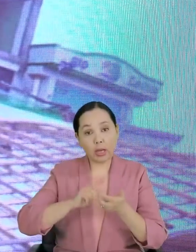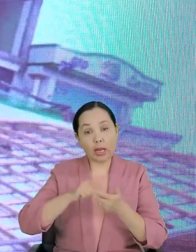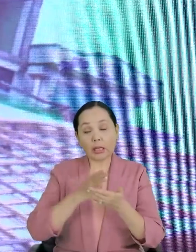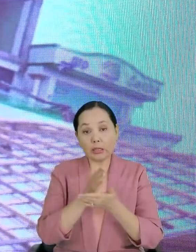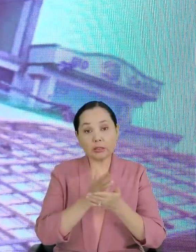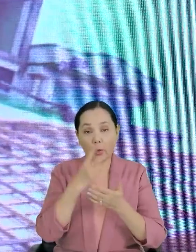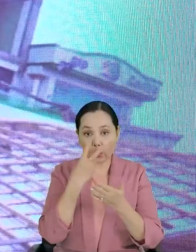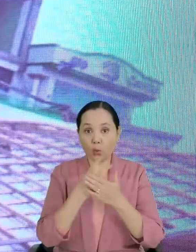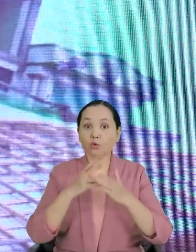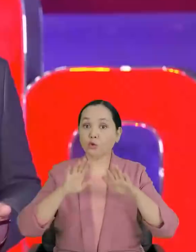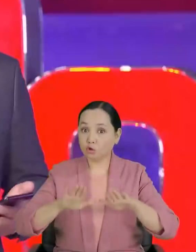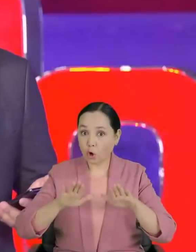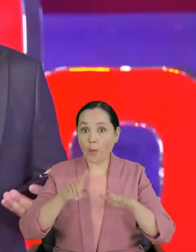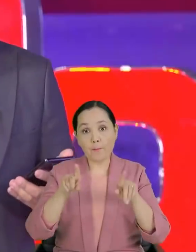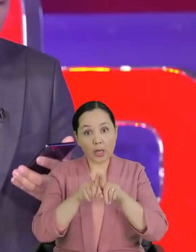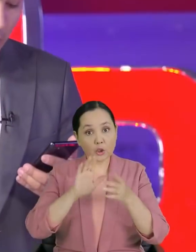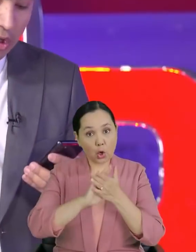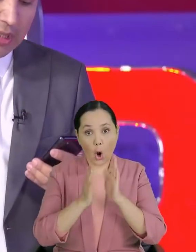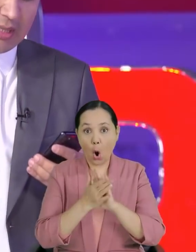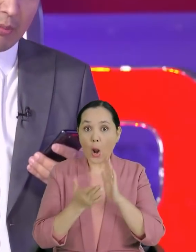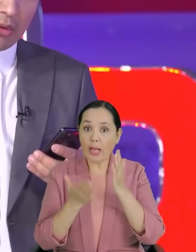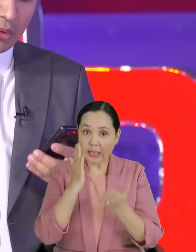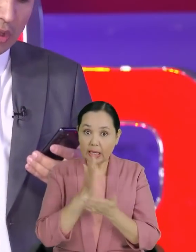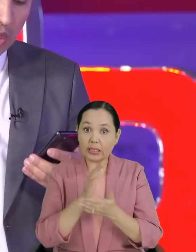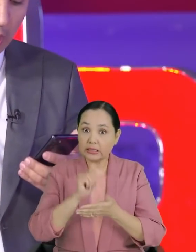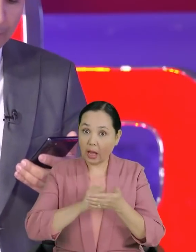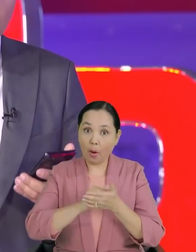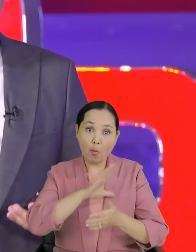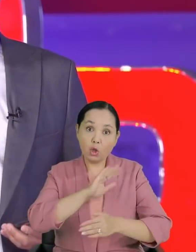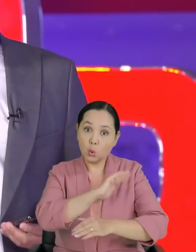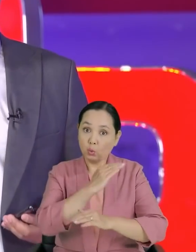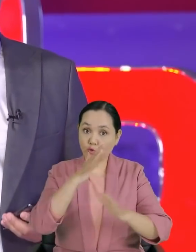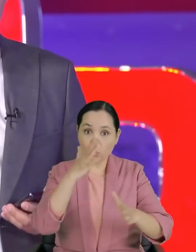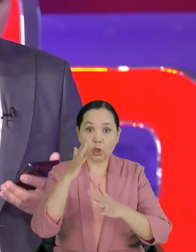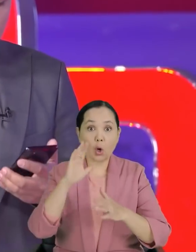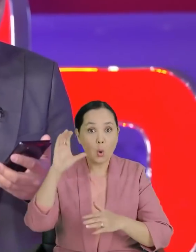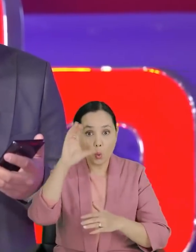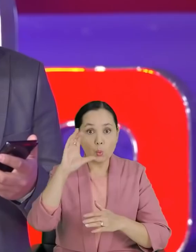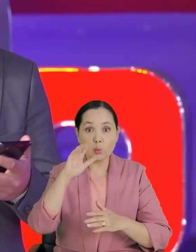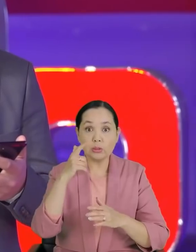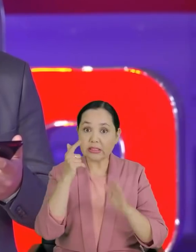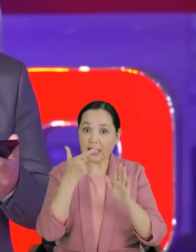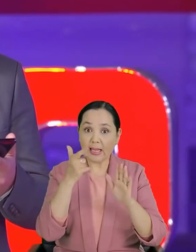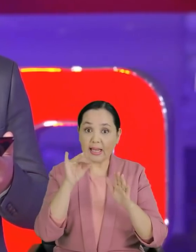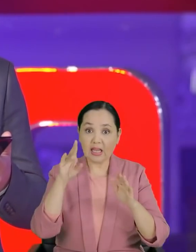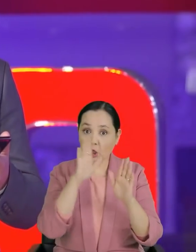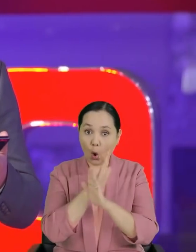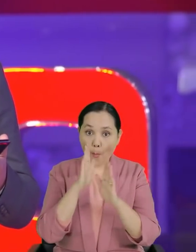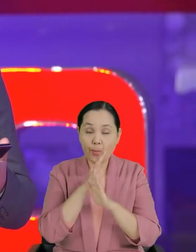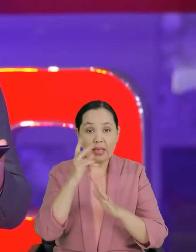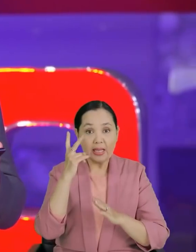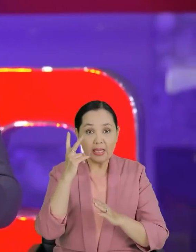ko'rsatish shoxobchalarining mana shu holatga kelib qolishiga sabab bo'ldi kuchli shamol. O'zgidromet markazining ma'lumotlariga qaraganda